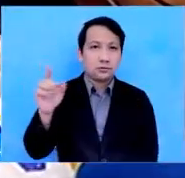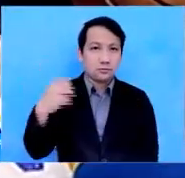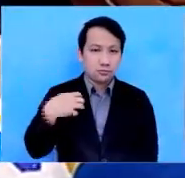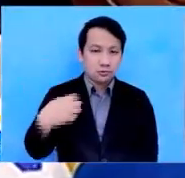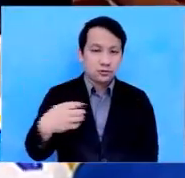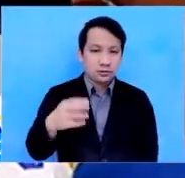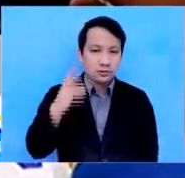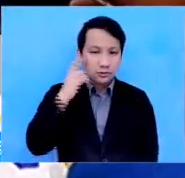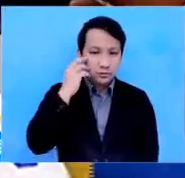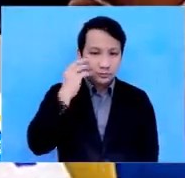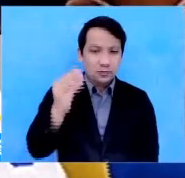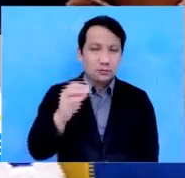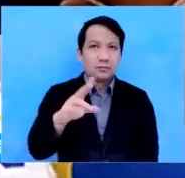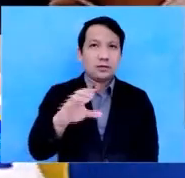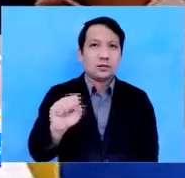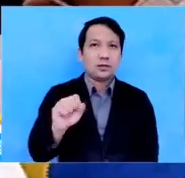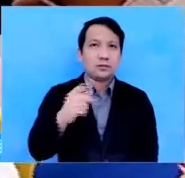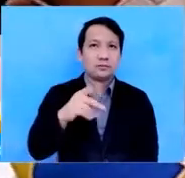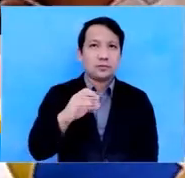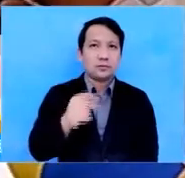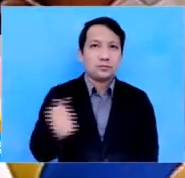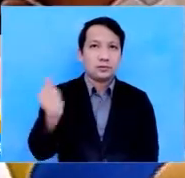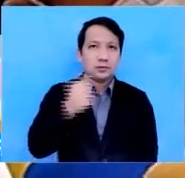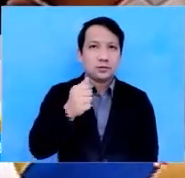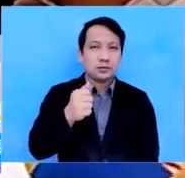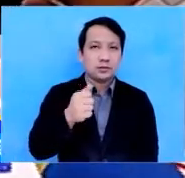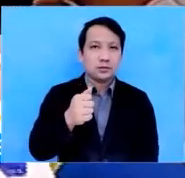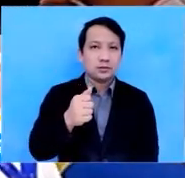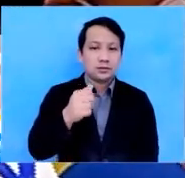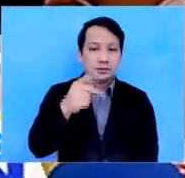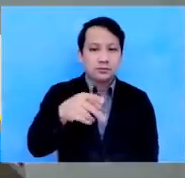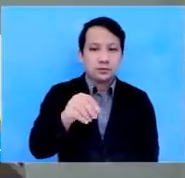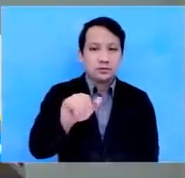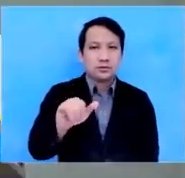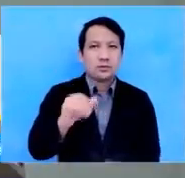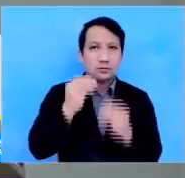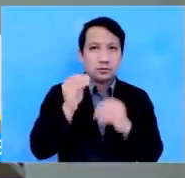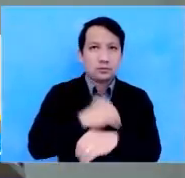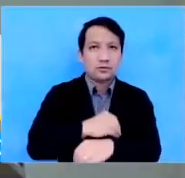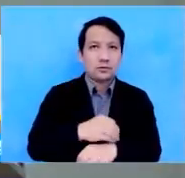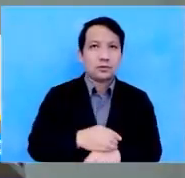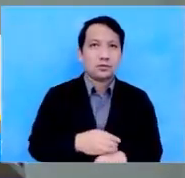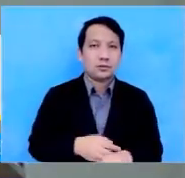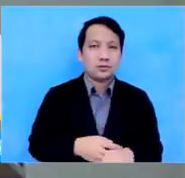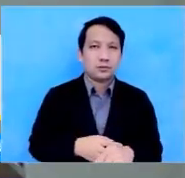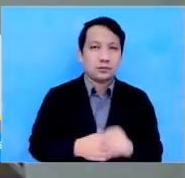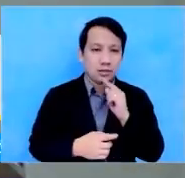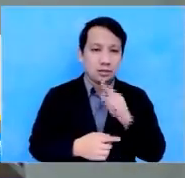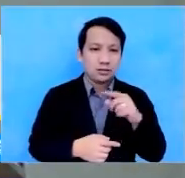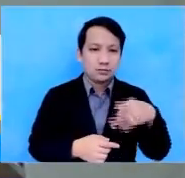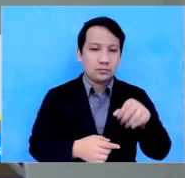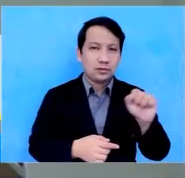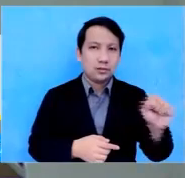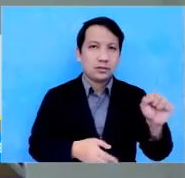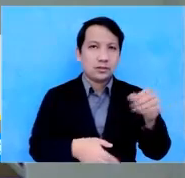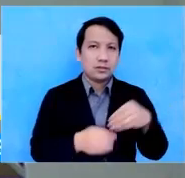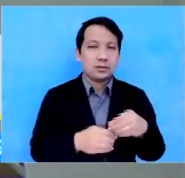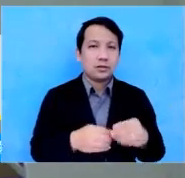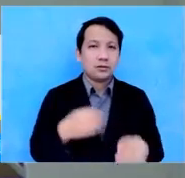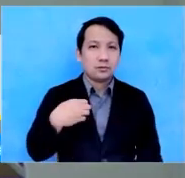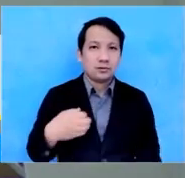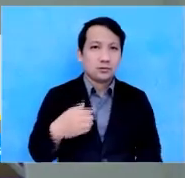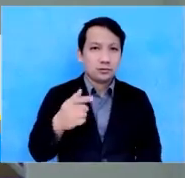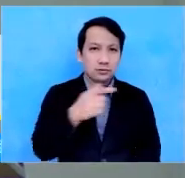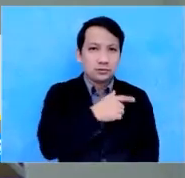Rodrigo Maranan na PNP Acting Chief ng Public Information Office at ang mismong PNP Chief na si Police